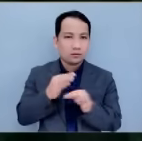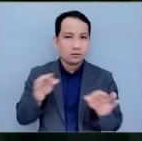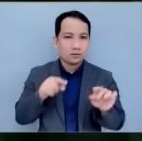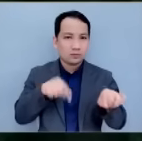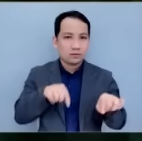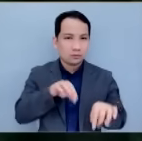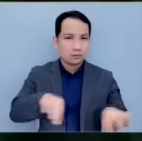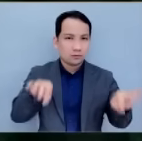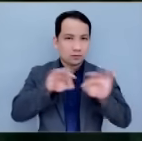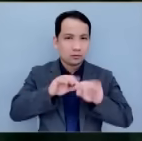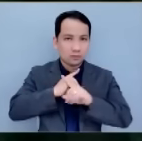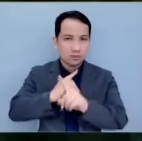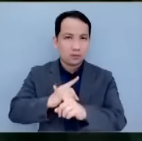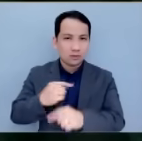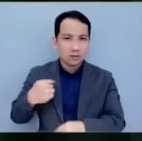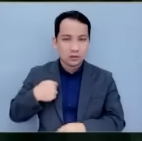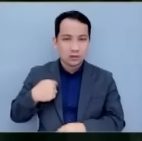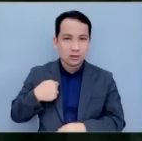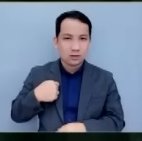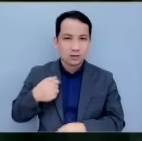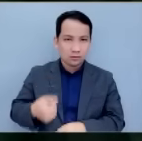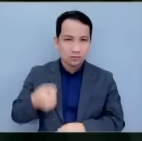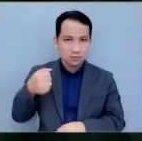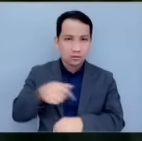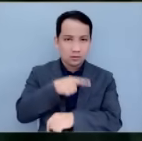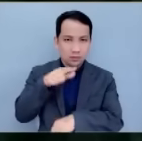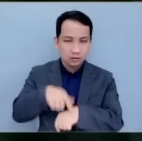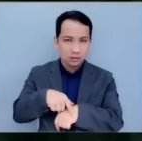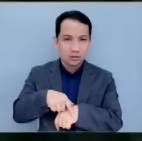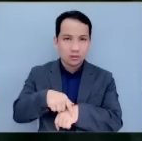defend the territory of the Republic.